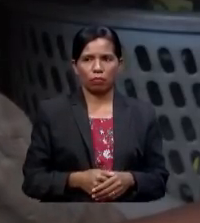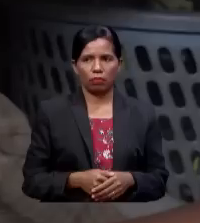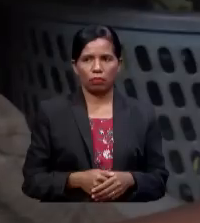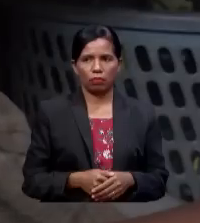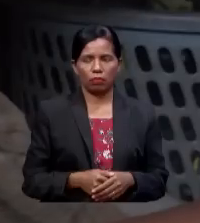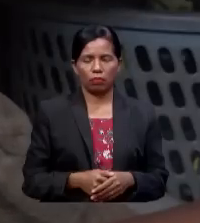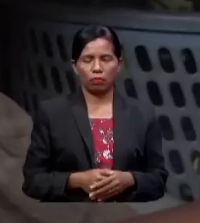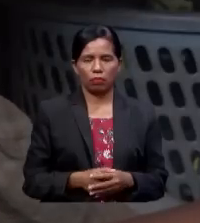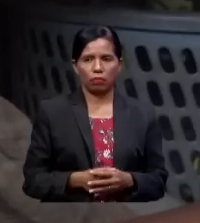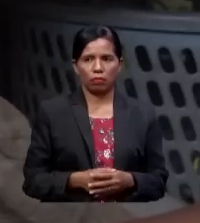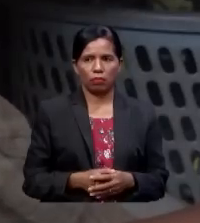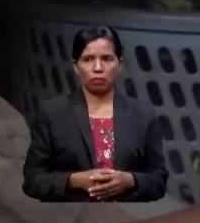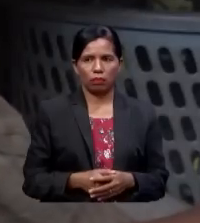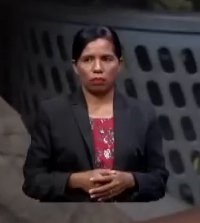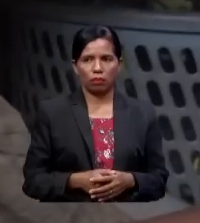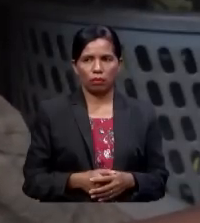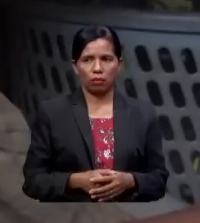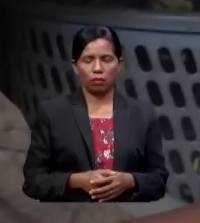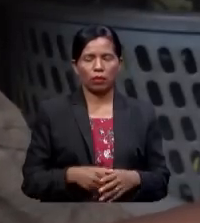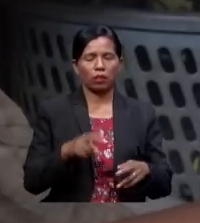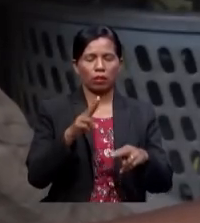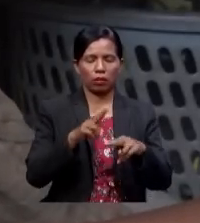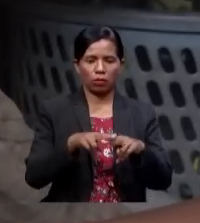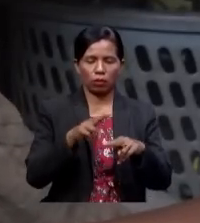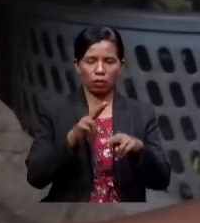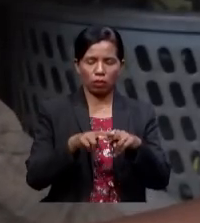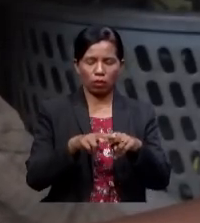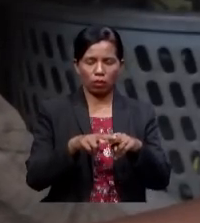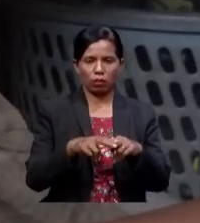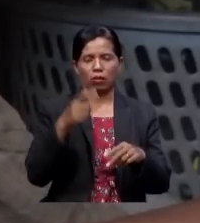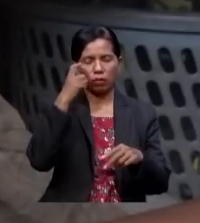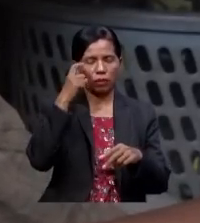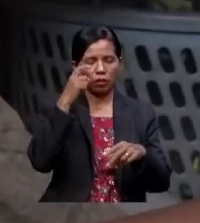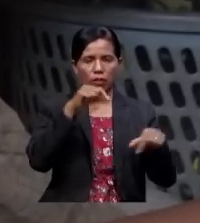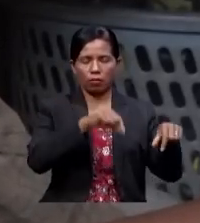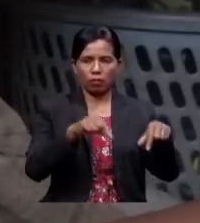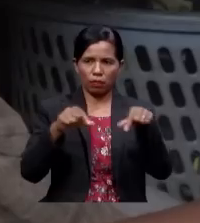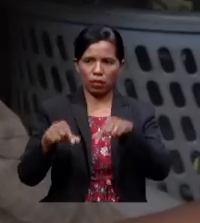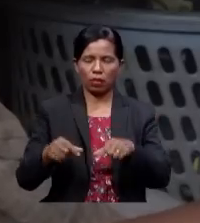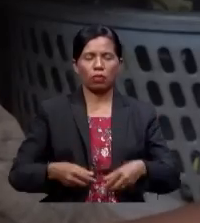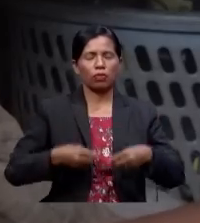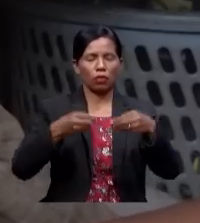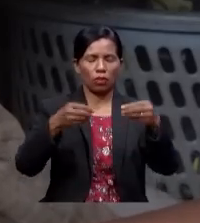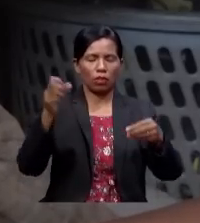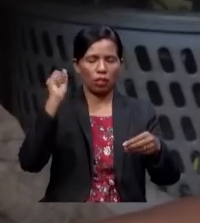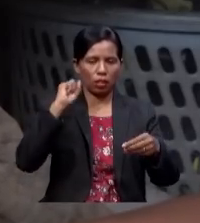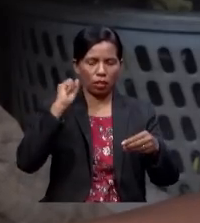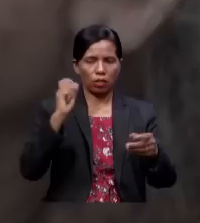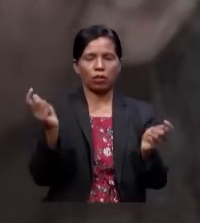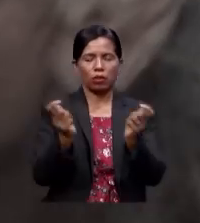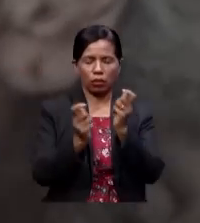Ini, ida beture mata nate marito we maris ni ini, maris trokan ni henan,